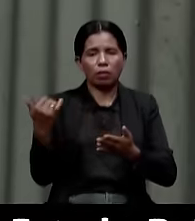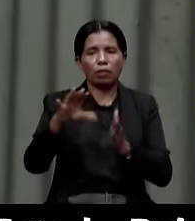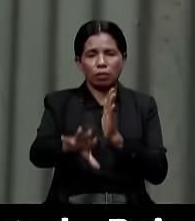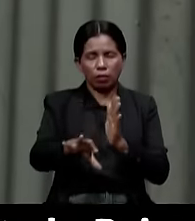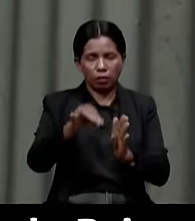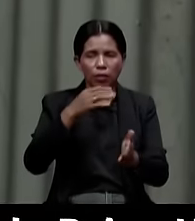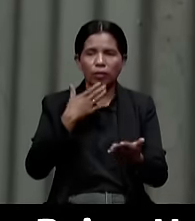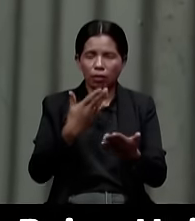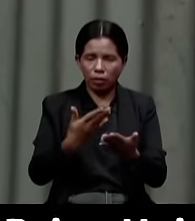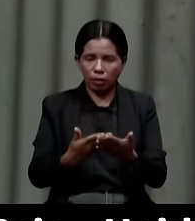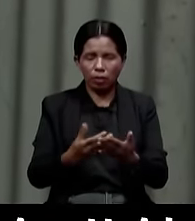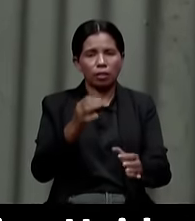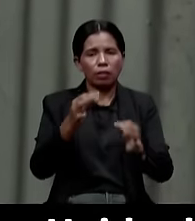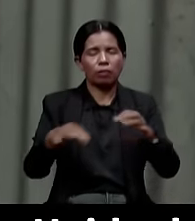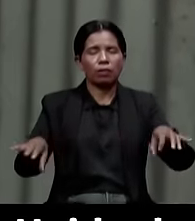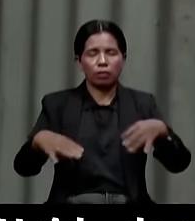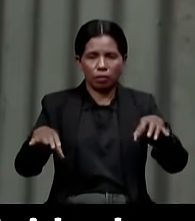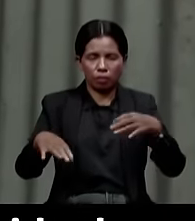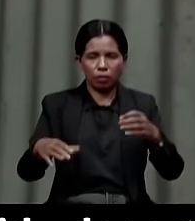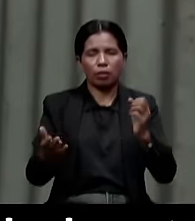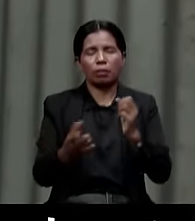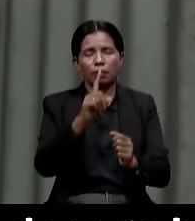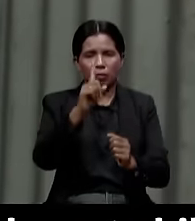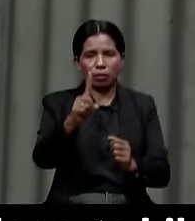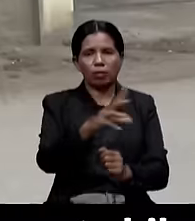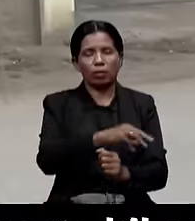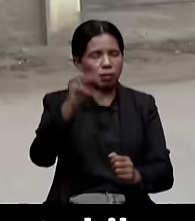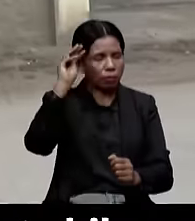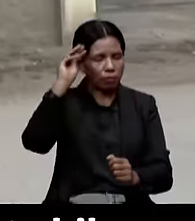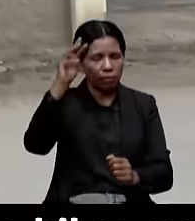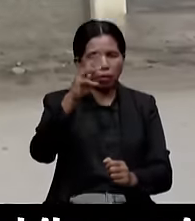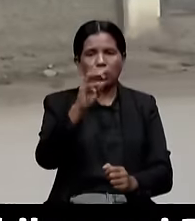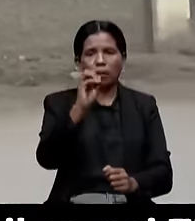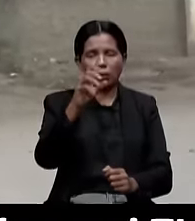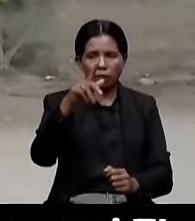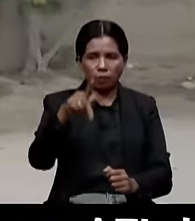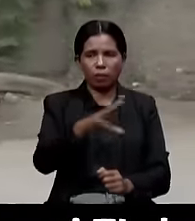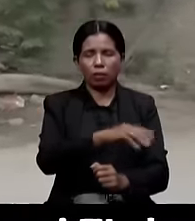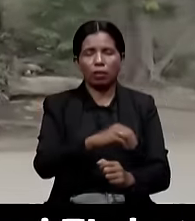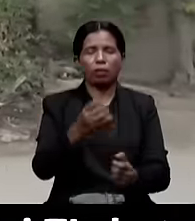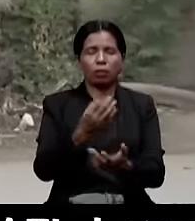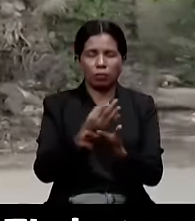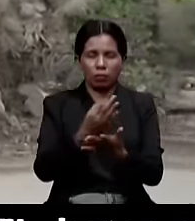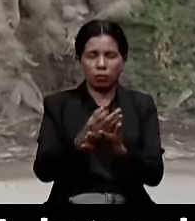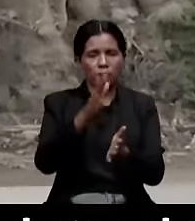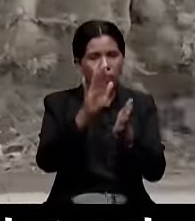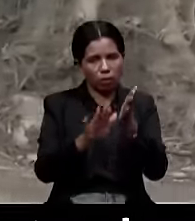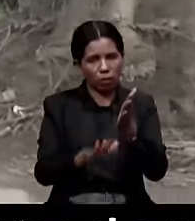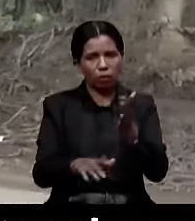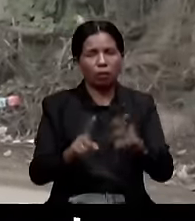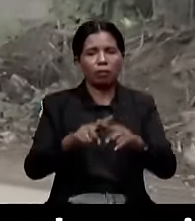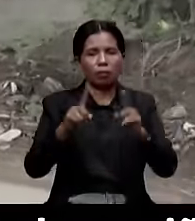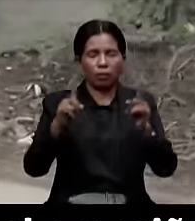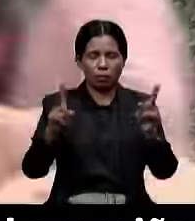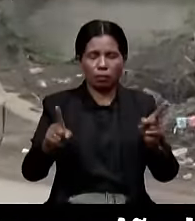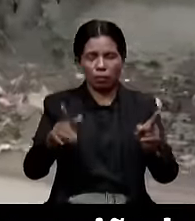sucesso, mas que serviço no dar pessoal limpeza, iha Ministério Obras Públicas, o salário nebe kik, mai be